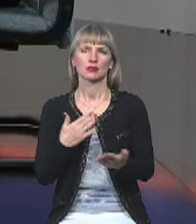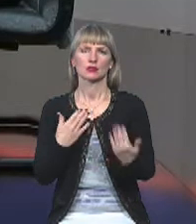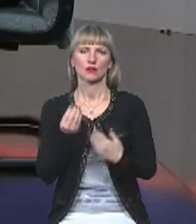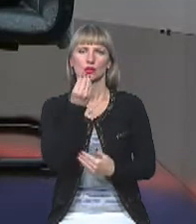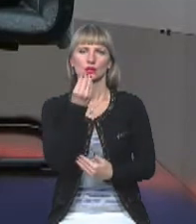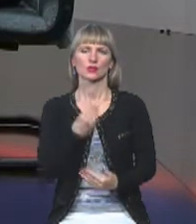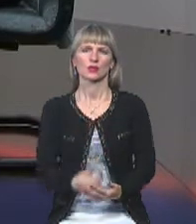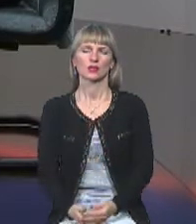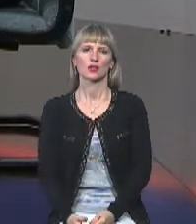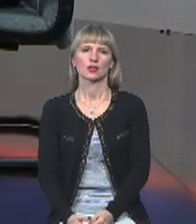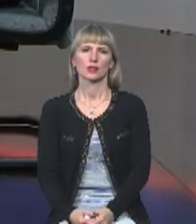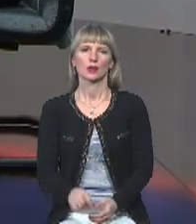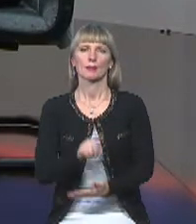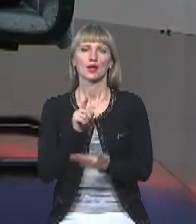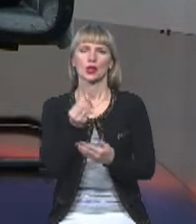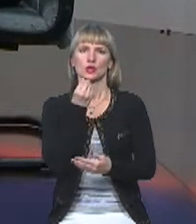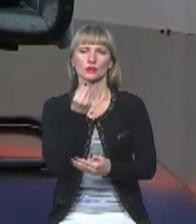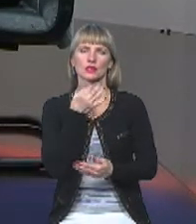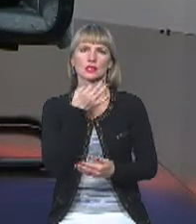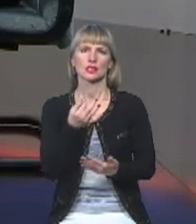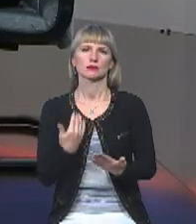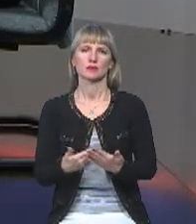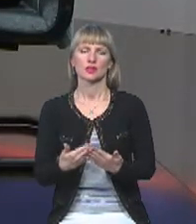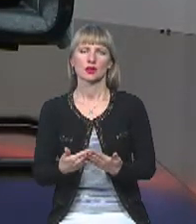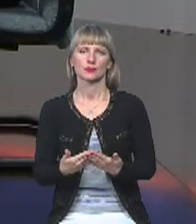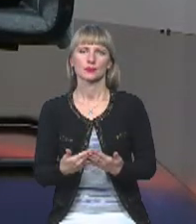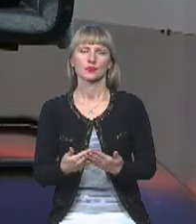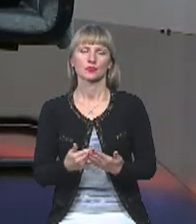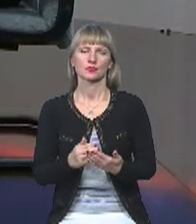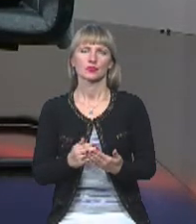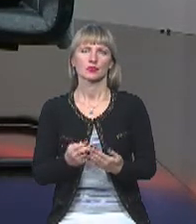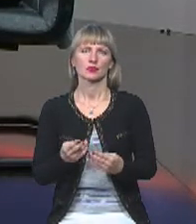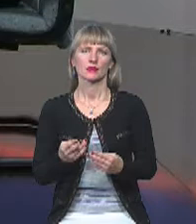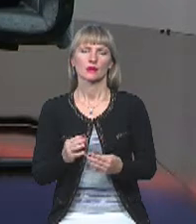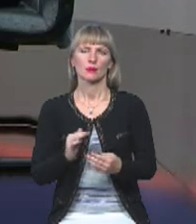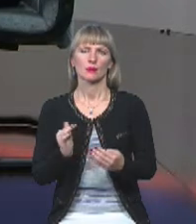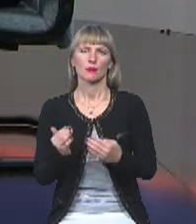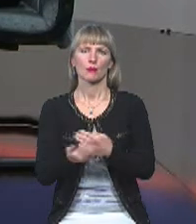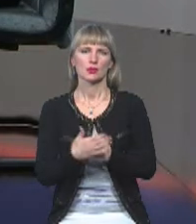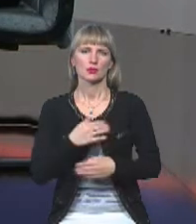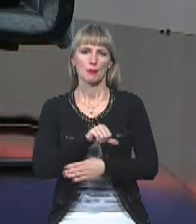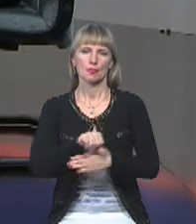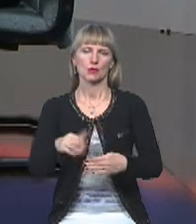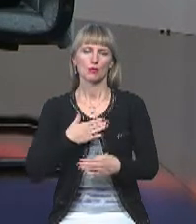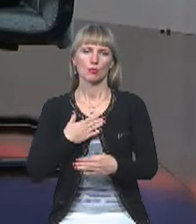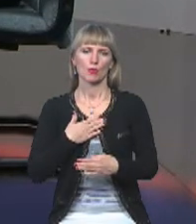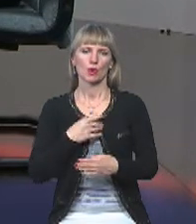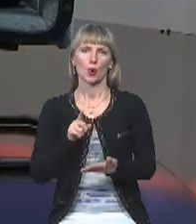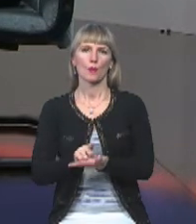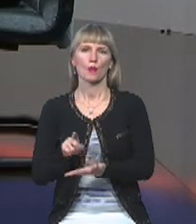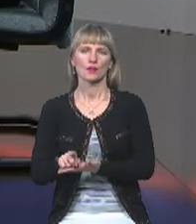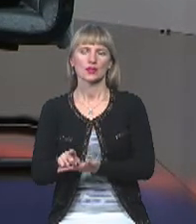харчування? Питання харчування, скажімо так, поза межею моїх функціональних обов'язків.